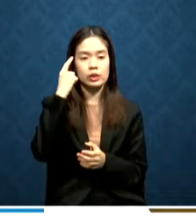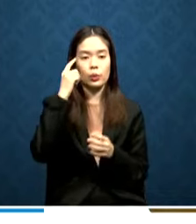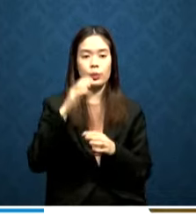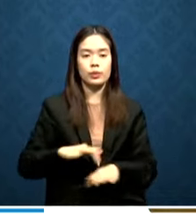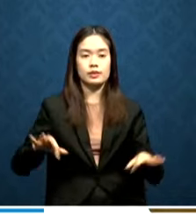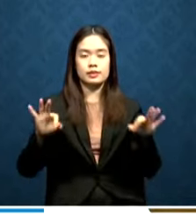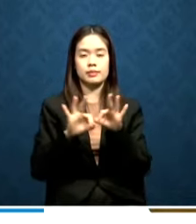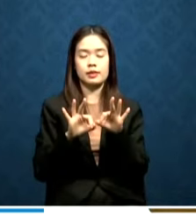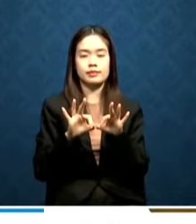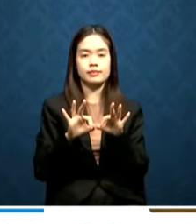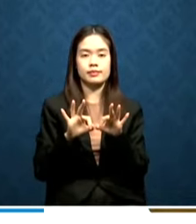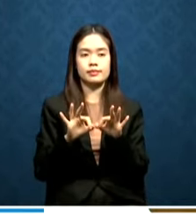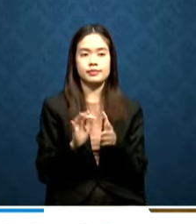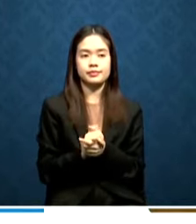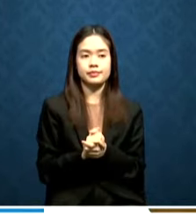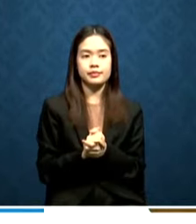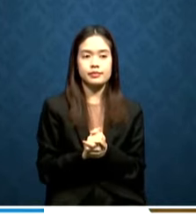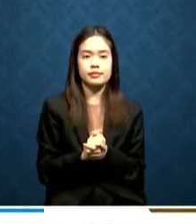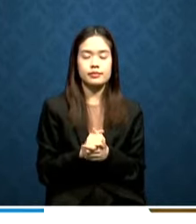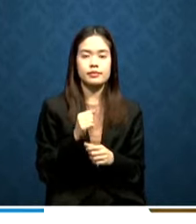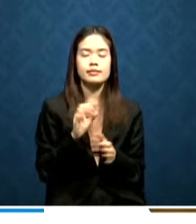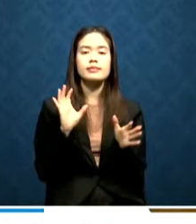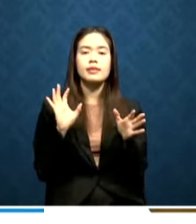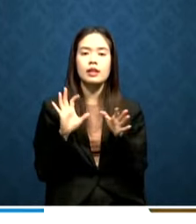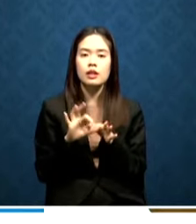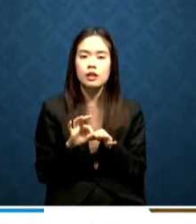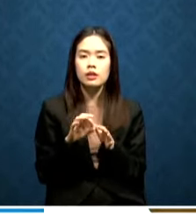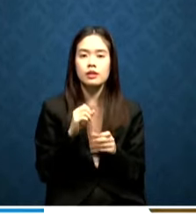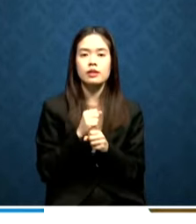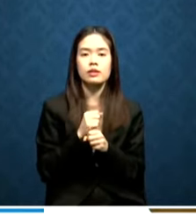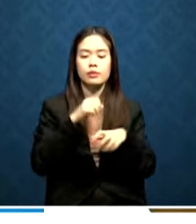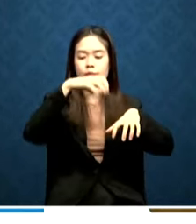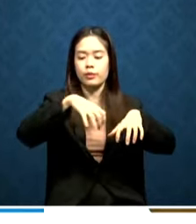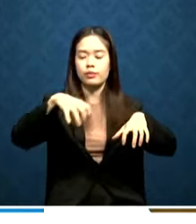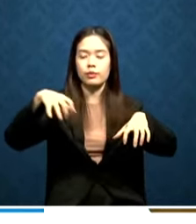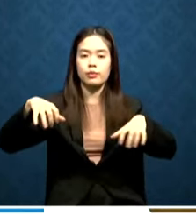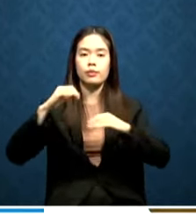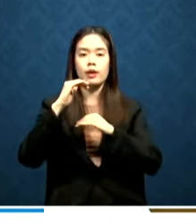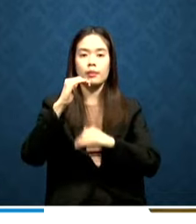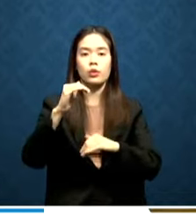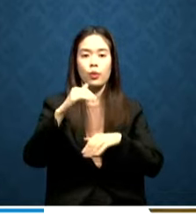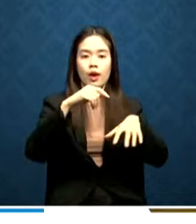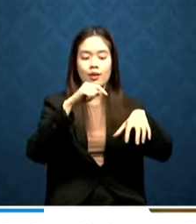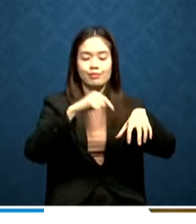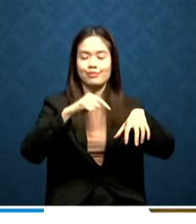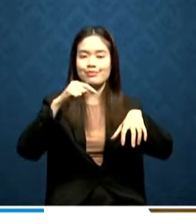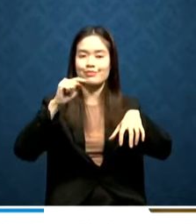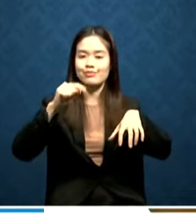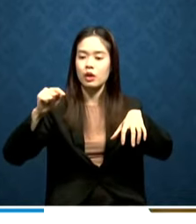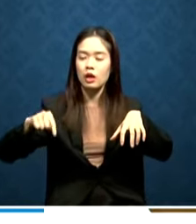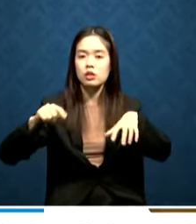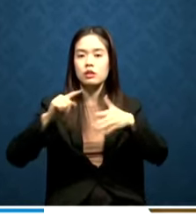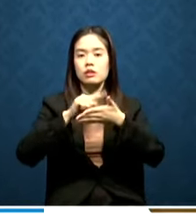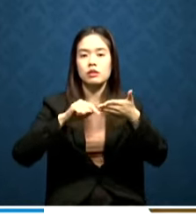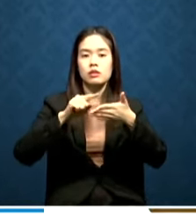ะครับและเป็นเรื่องของเกี่ยวกับเรื่องการกำหนดหน่วยที่เกี่ยวกับหน่วยเลือกตั้งนะครับที่ท่านเสนอม